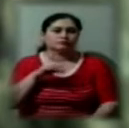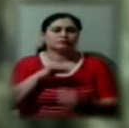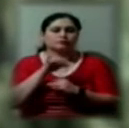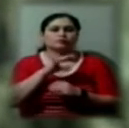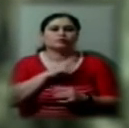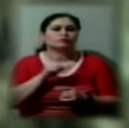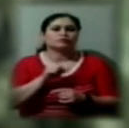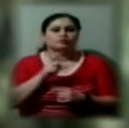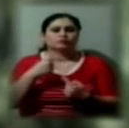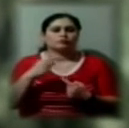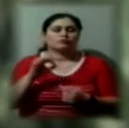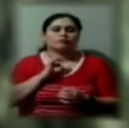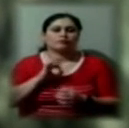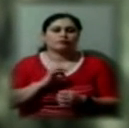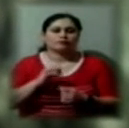нього говорите? Активіст.